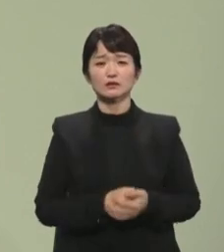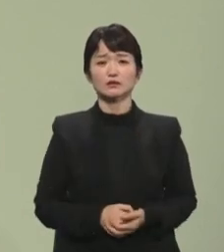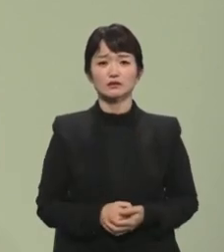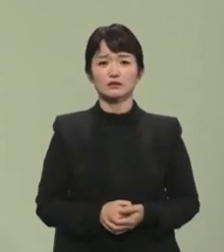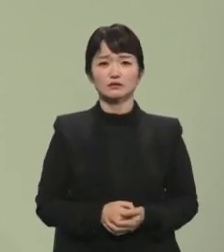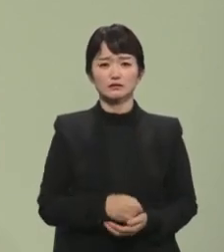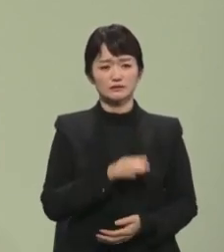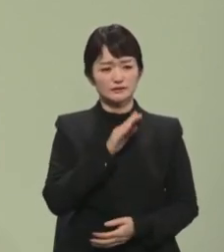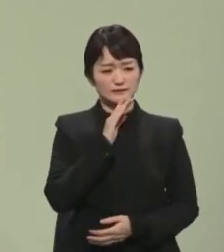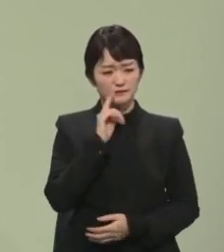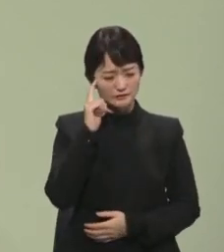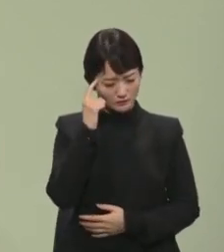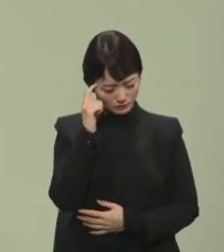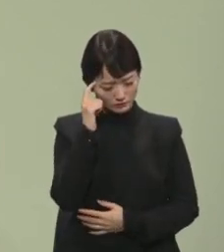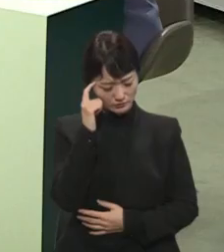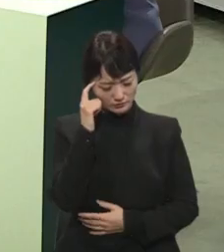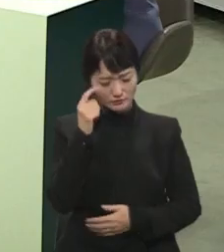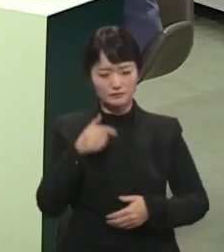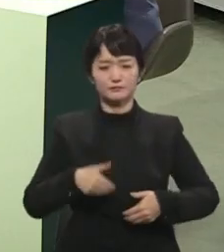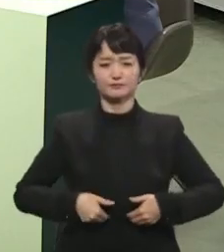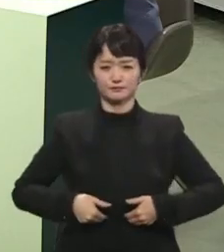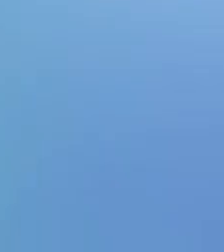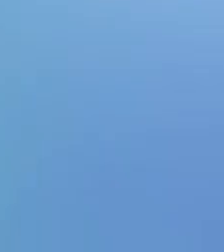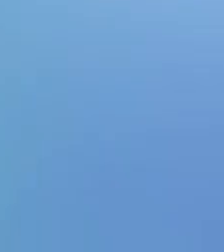진심으로 생각해 보셨으면 좋겠습니다